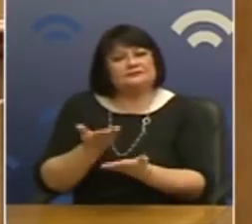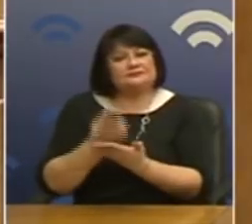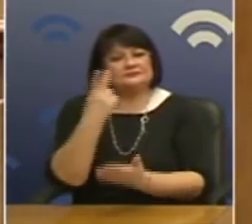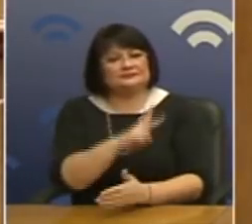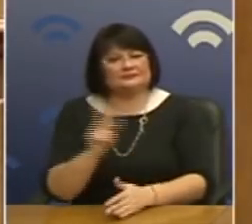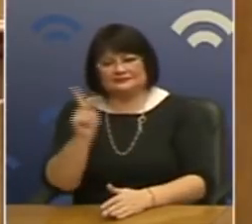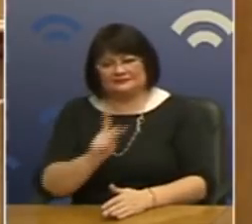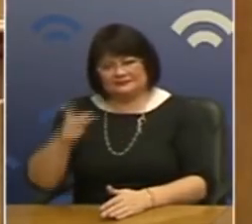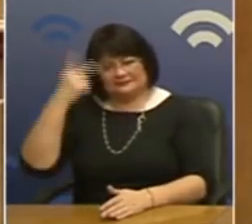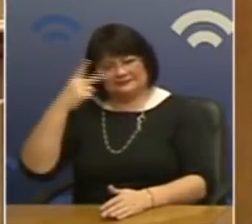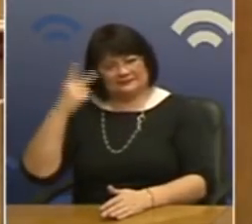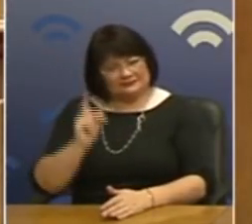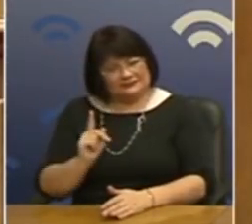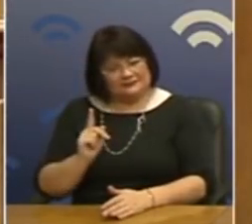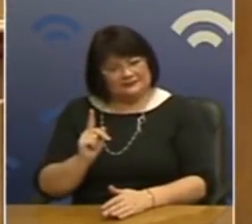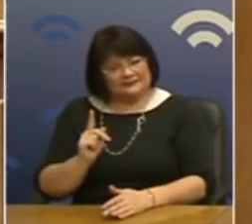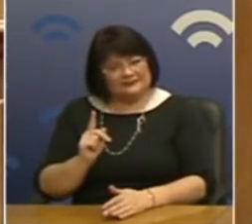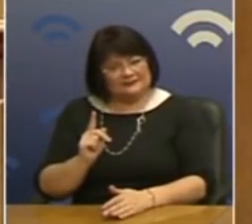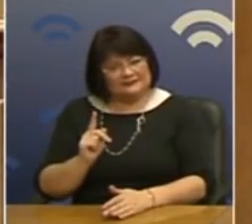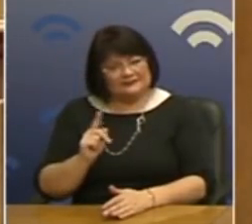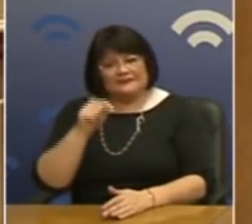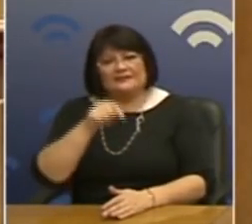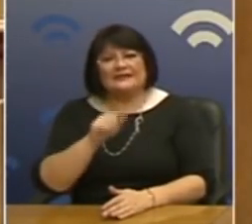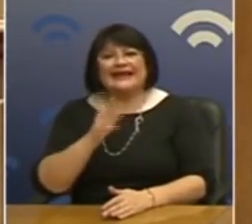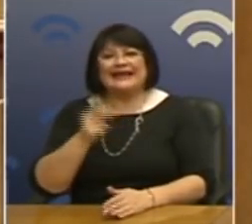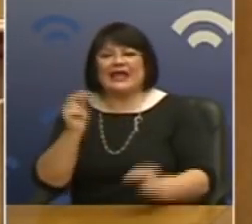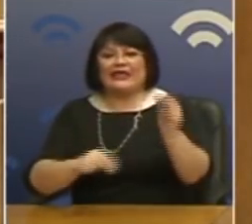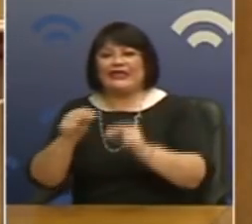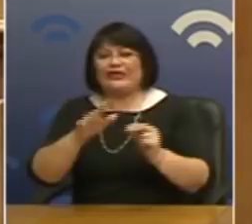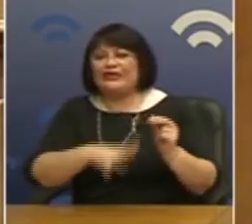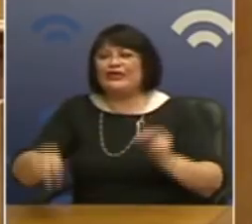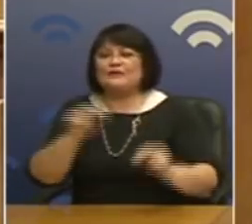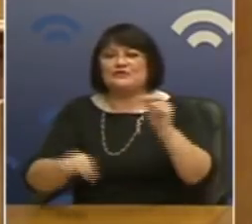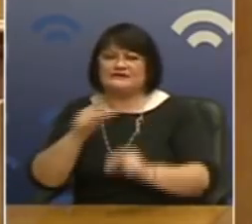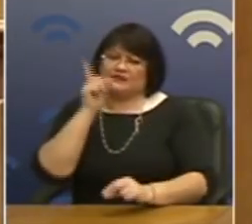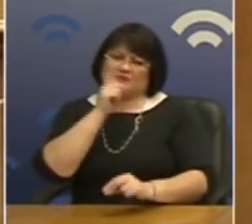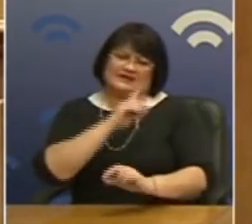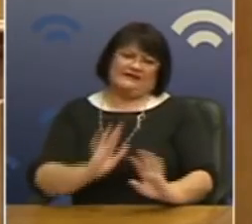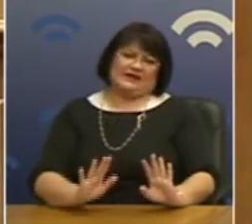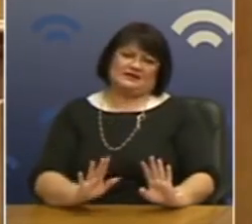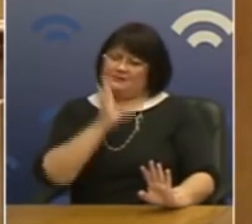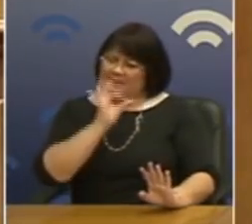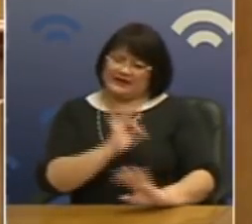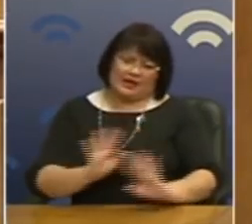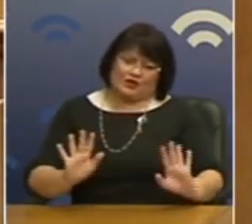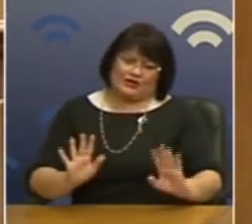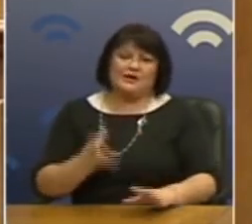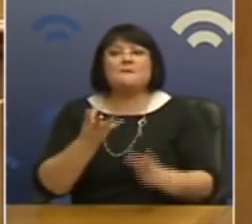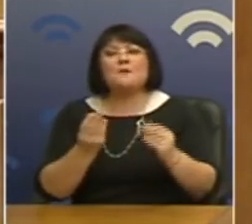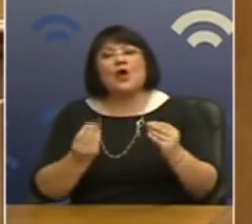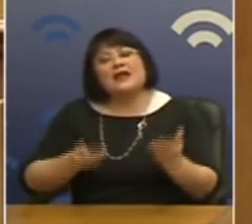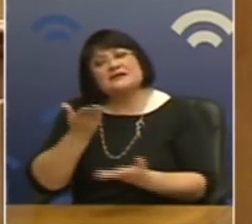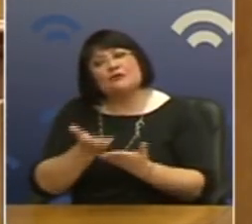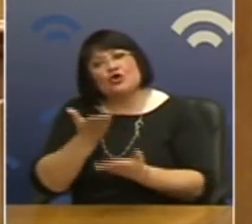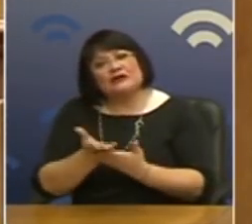κοινωνικά δικαιώματα ή τα δημοψηφίσματα είναι ψευδεπίγραφες, αφού οι περισσότερες